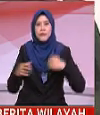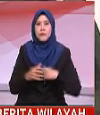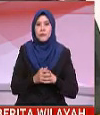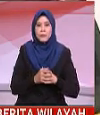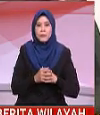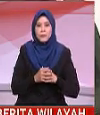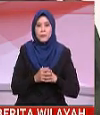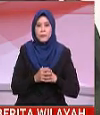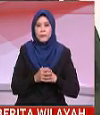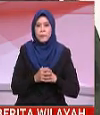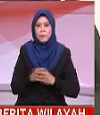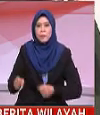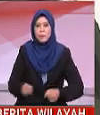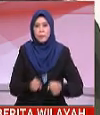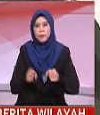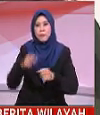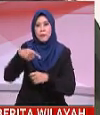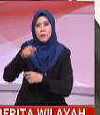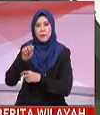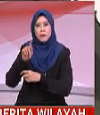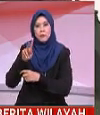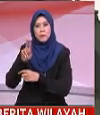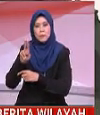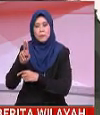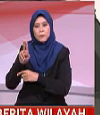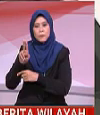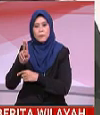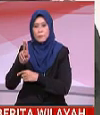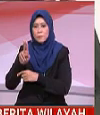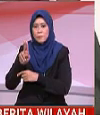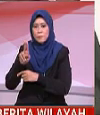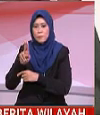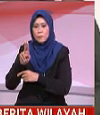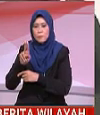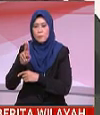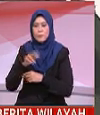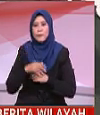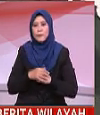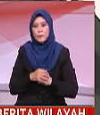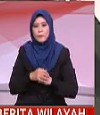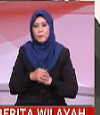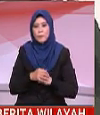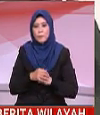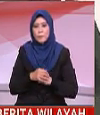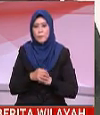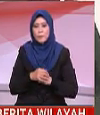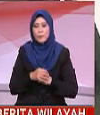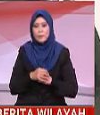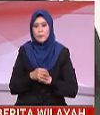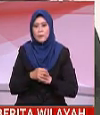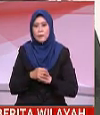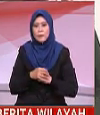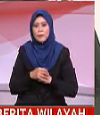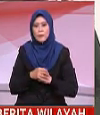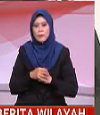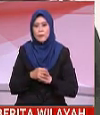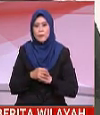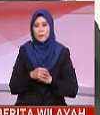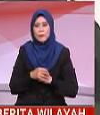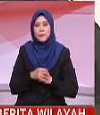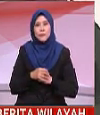Pedawan, Sungai Paku di Ulung Undung, tersedia di Tapak Megah di Magat